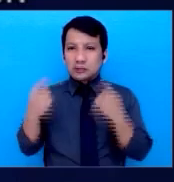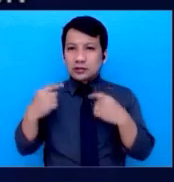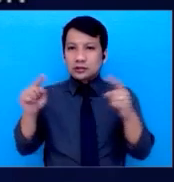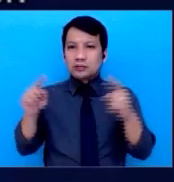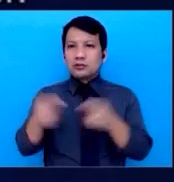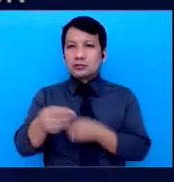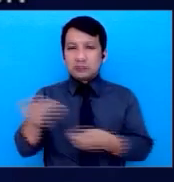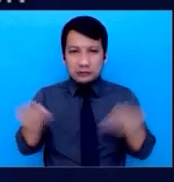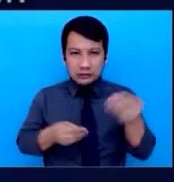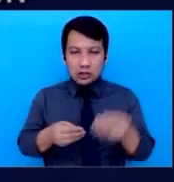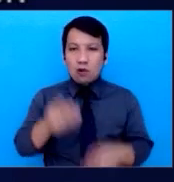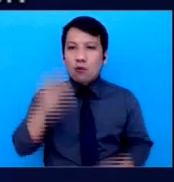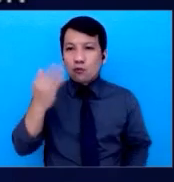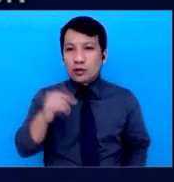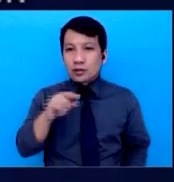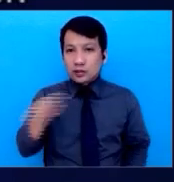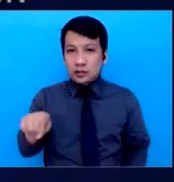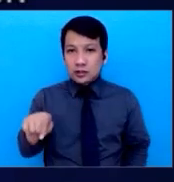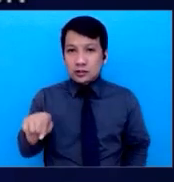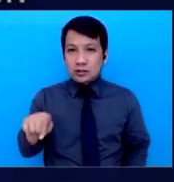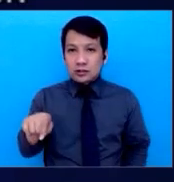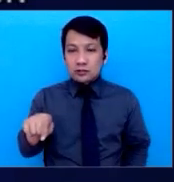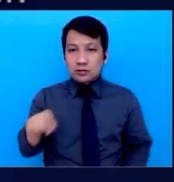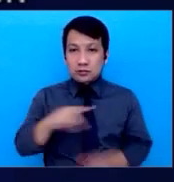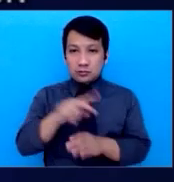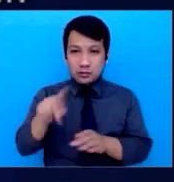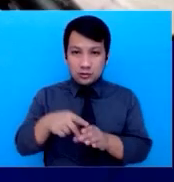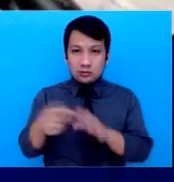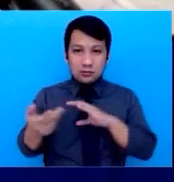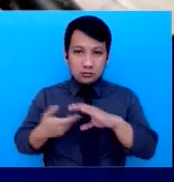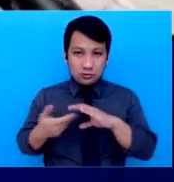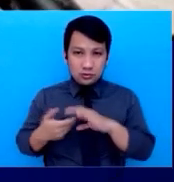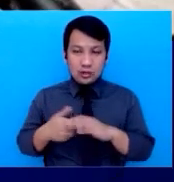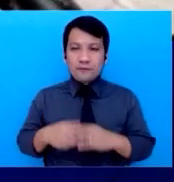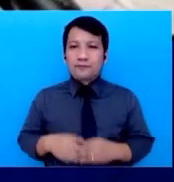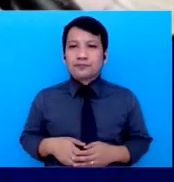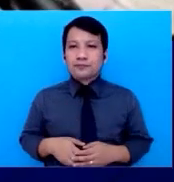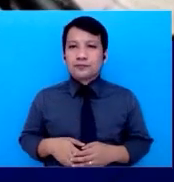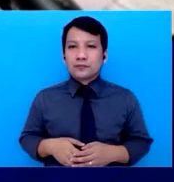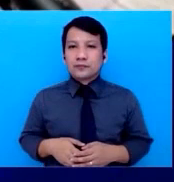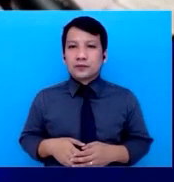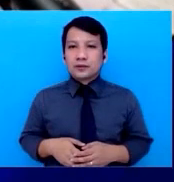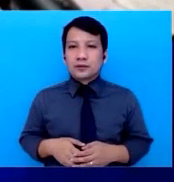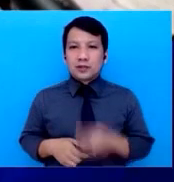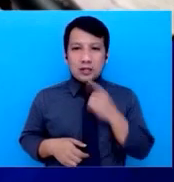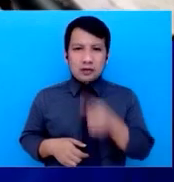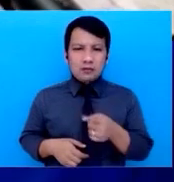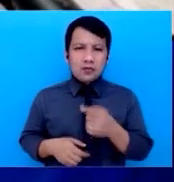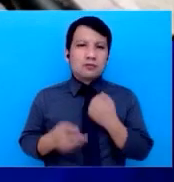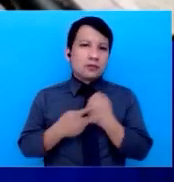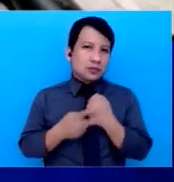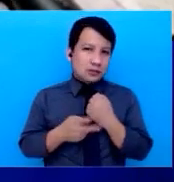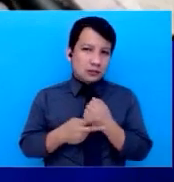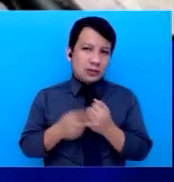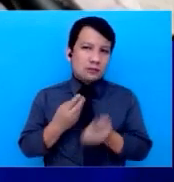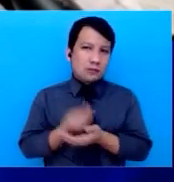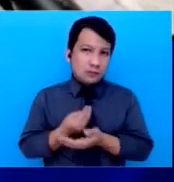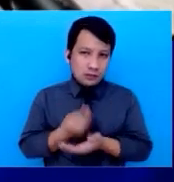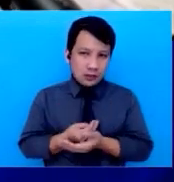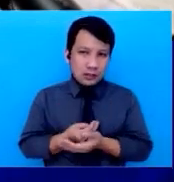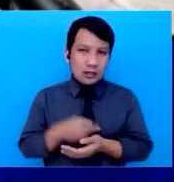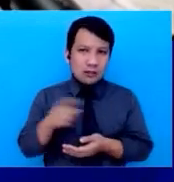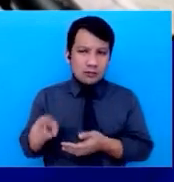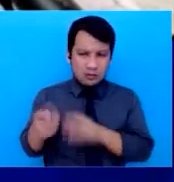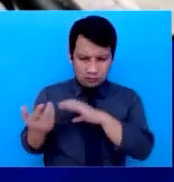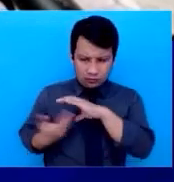nila even without the participation ng mga customers. Hard-earned money. Pero ang ipinagtataka ng mga customer, ang